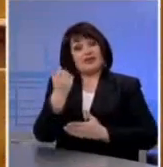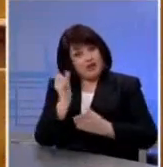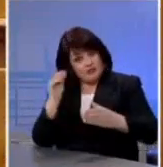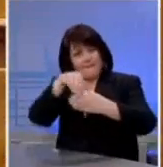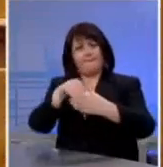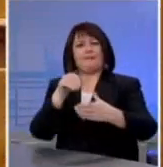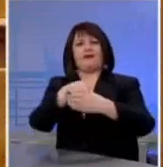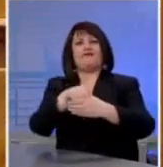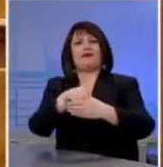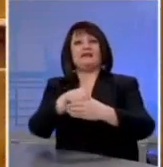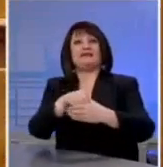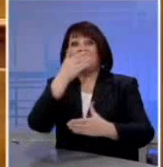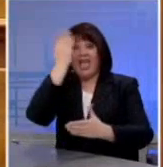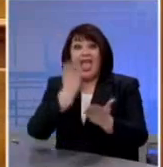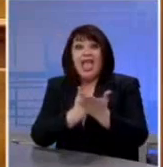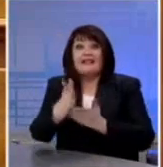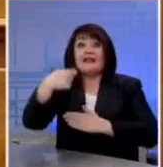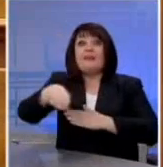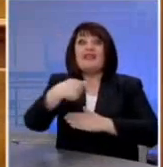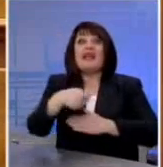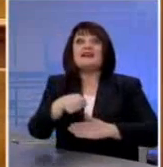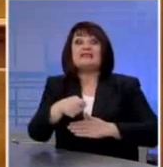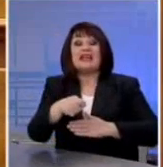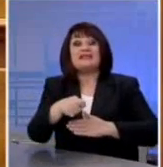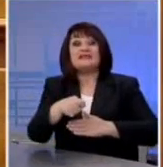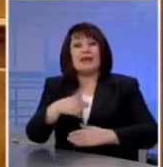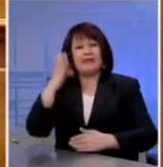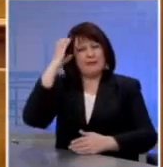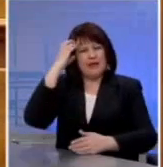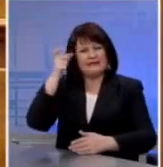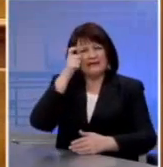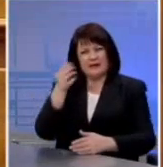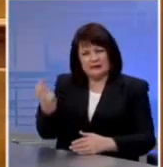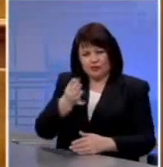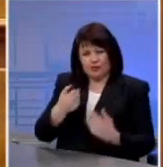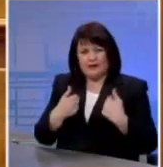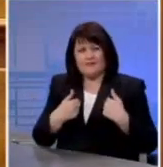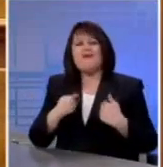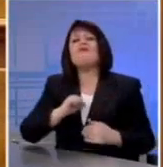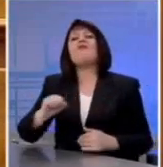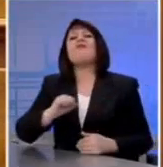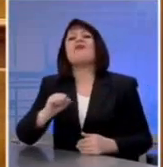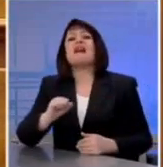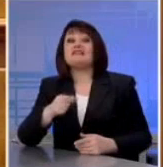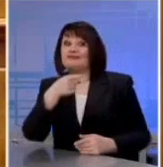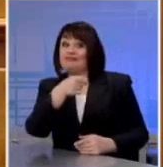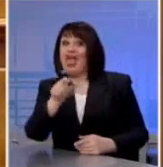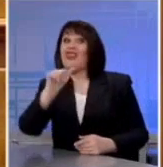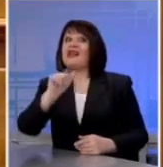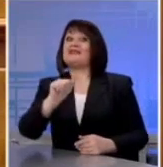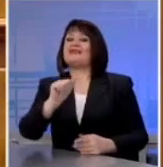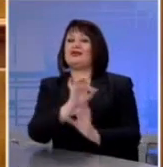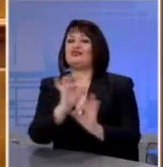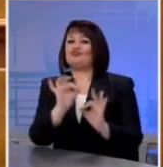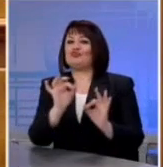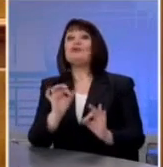εναντίον εντύμων δικαστικών λειτουργών. Θυμάστε που μου λέει ο Σαμαράς, μη φοβάσαι, είναι εδώ πέρα ο κύριος Αθανασίου.